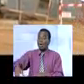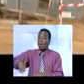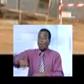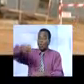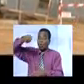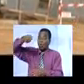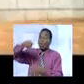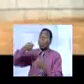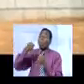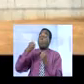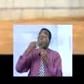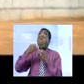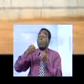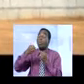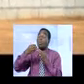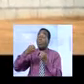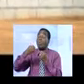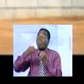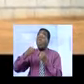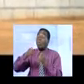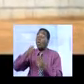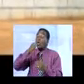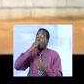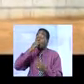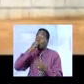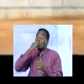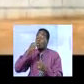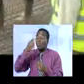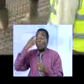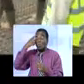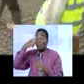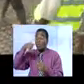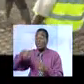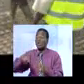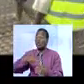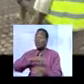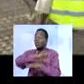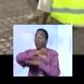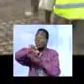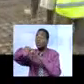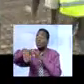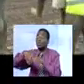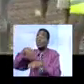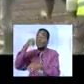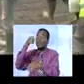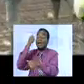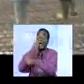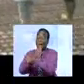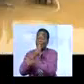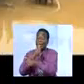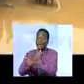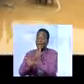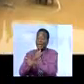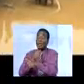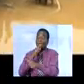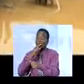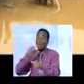400 personnes travaillent sur le chantier. La première phase des travaux est réalisée